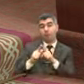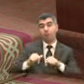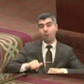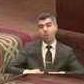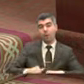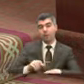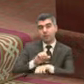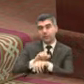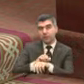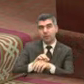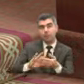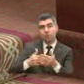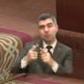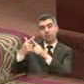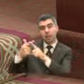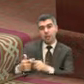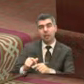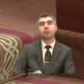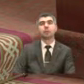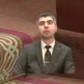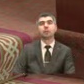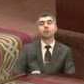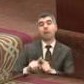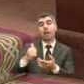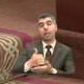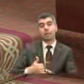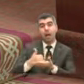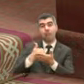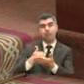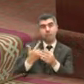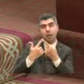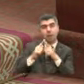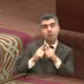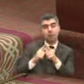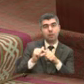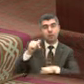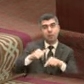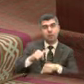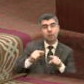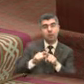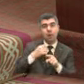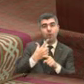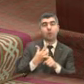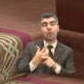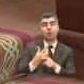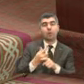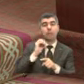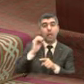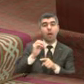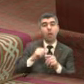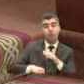للتنسيق، وهناك كذلك دعم كبير من قطاعات مختلفة للتجهيز، لأن ملاعب بدون تجهيز كطرح